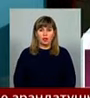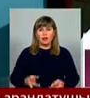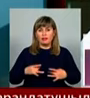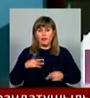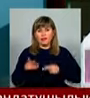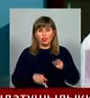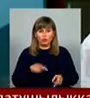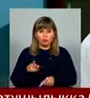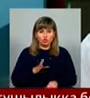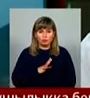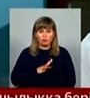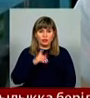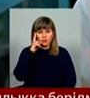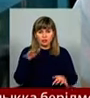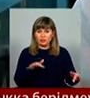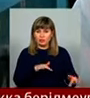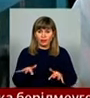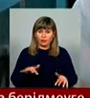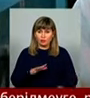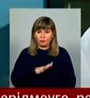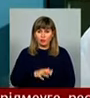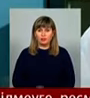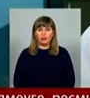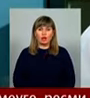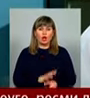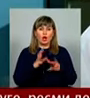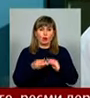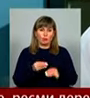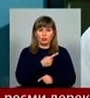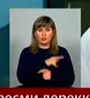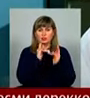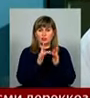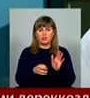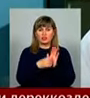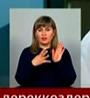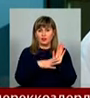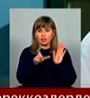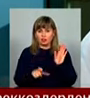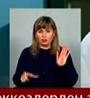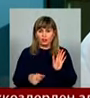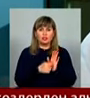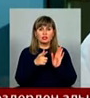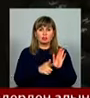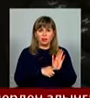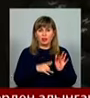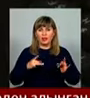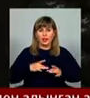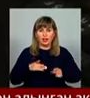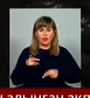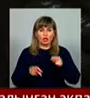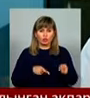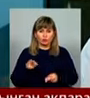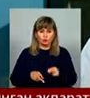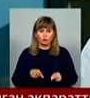нейрохирургический. Сотрясение головного мозга. Общие госпитализированы 19, из них 17 нейрохирургические.